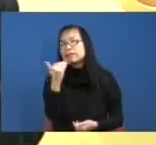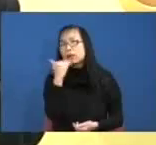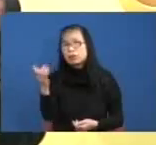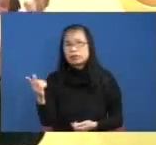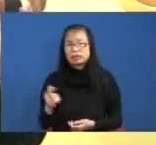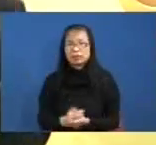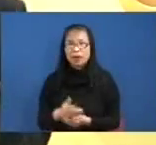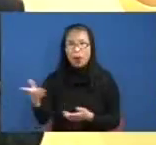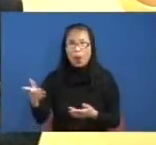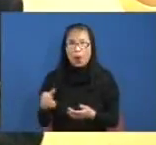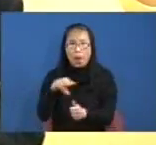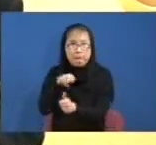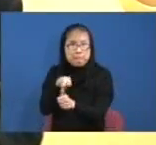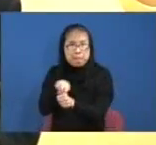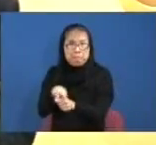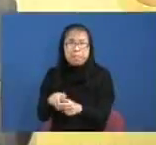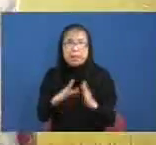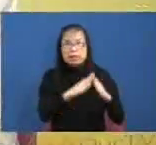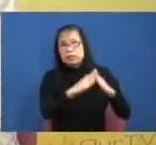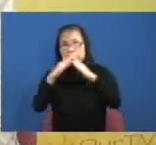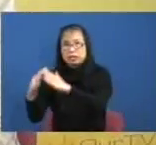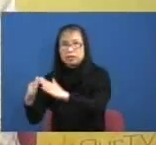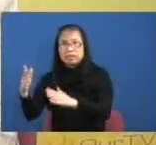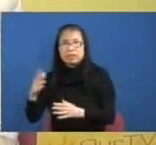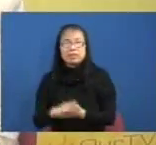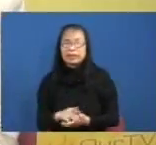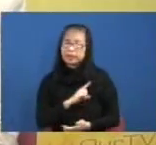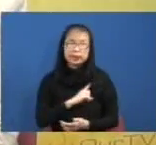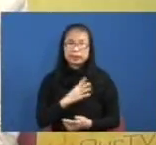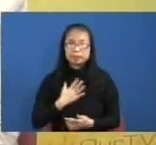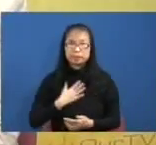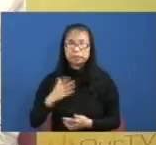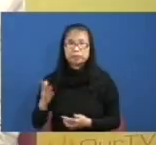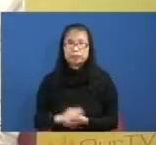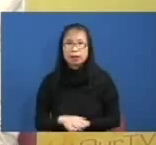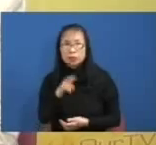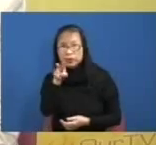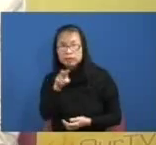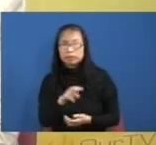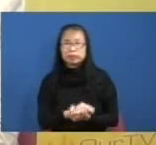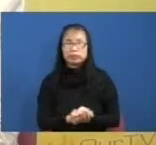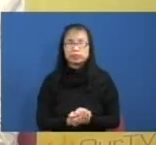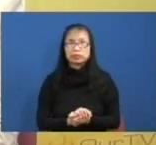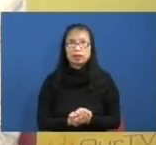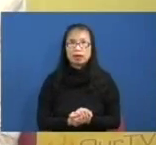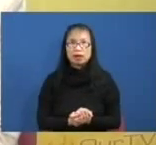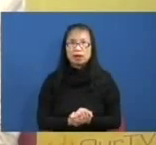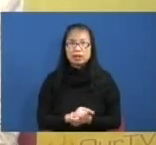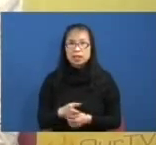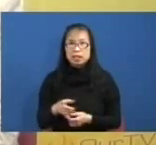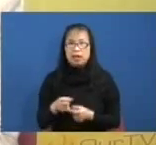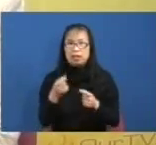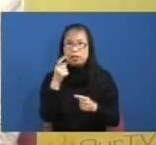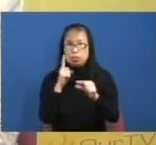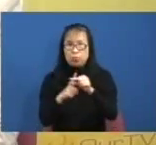匯被逼遷啊，加租啊嚇，咁咧就苦主嚟嘅自己 嚇， 所以即係我睇到即係譬如中小企